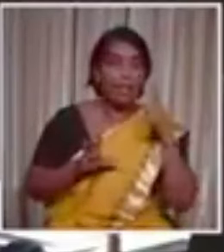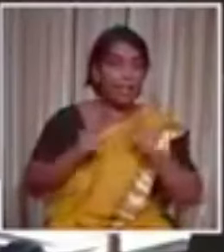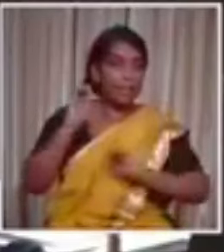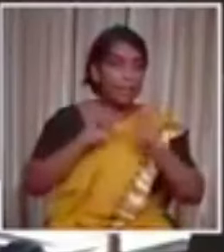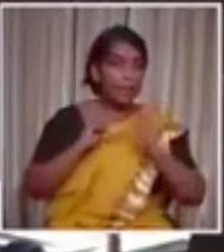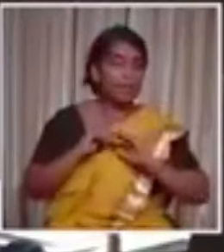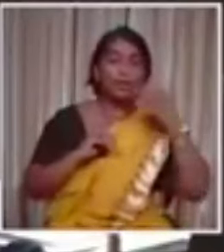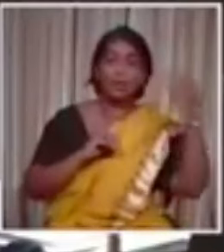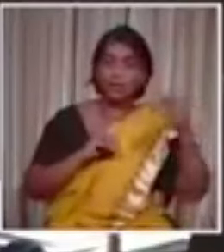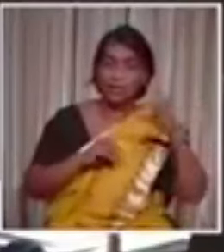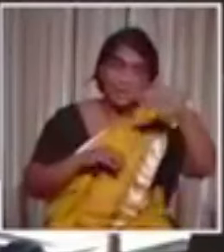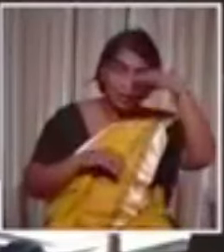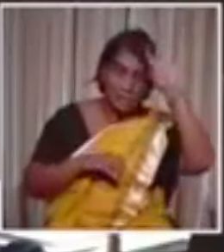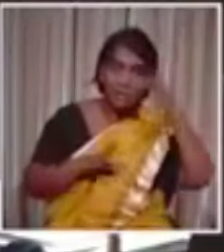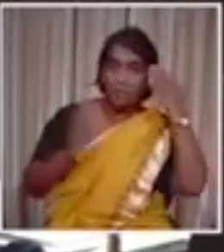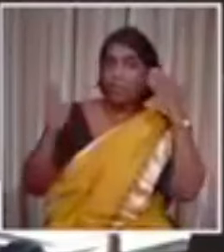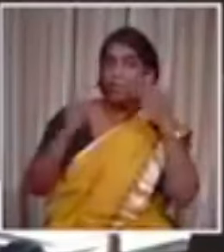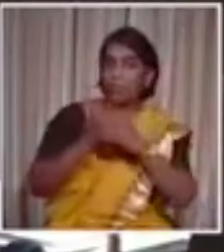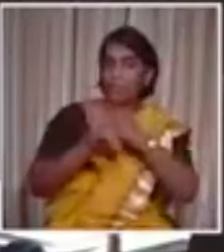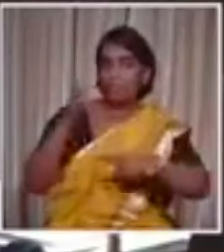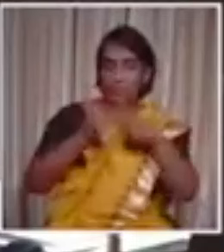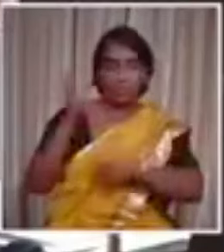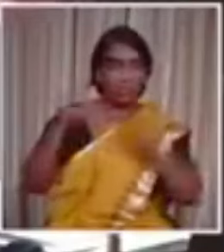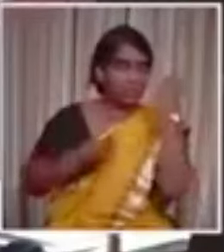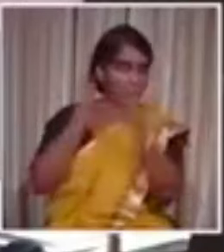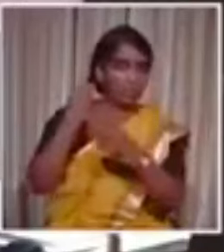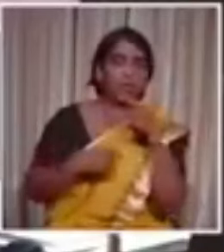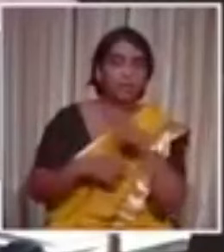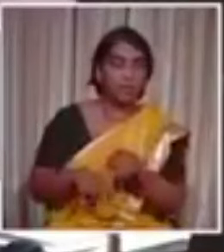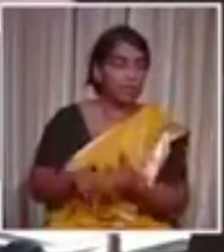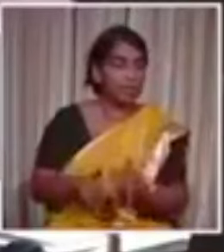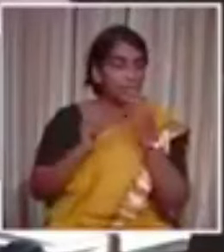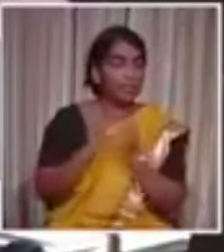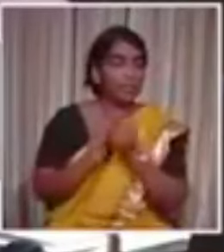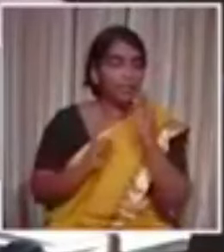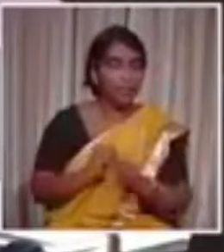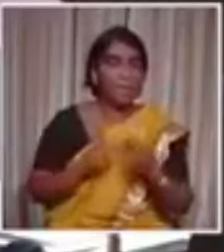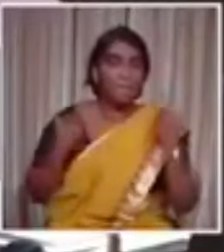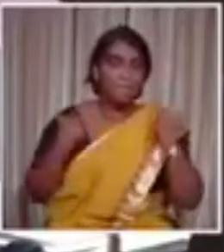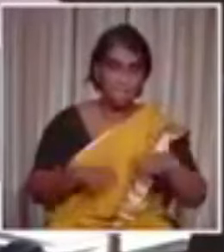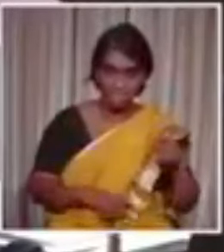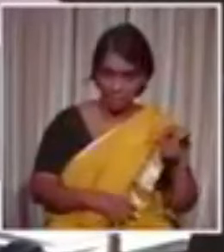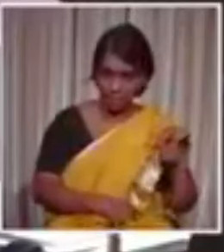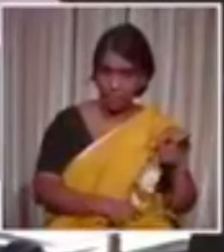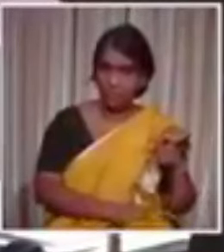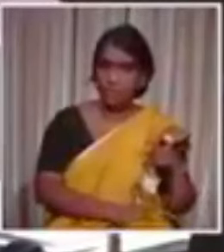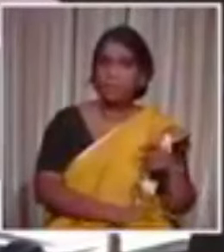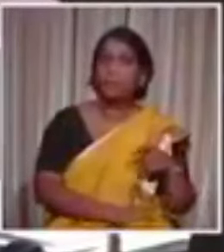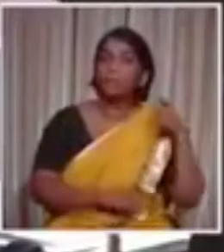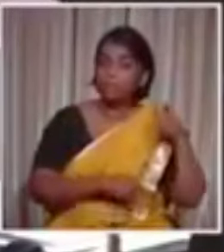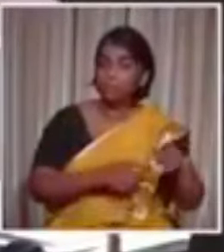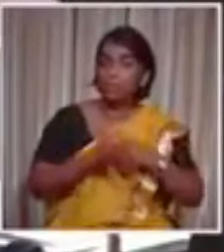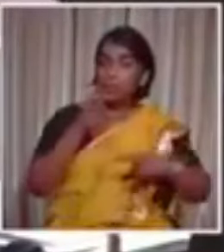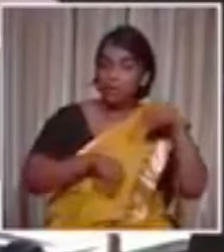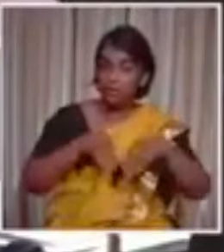එහා ගියපු සිංහල පදනමක් ඒ ජනවරමට තිබුණා. ඒ පදනම නියෝජනය කරේ මහින්ද රාජපක්ෂ. ඒ ජනවරම